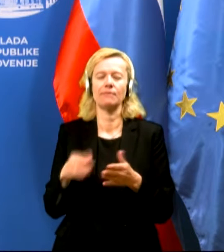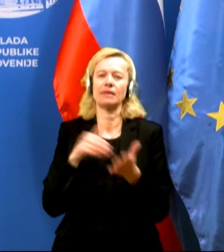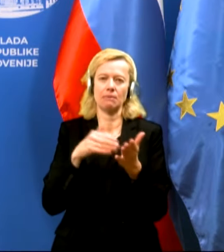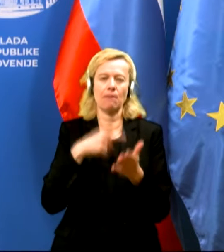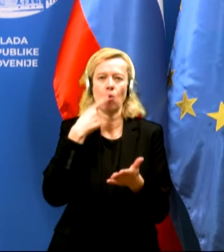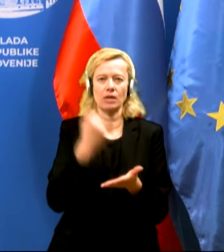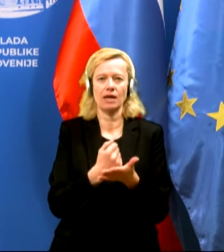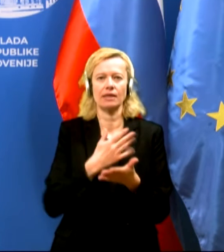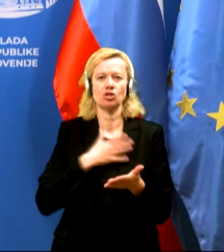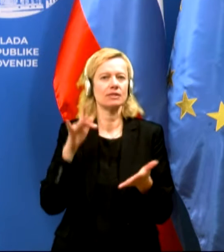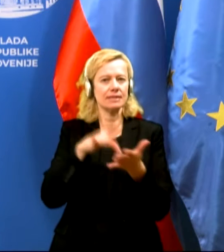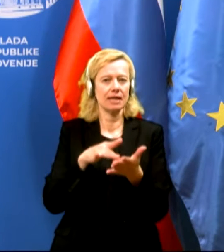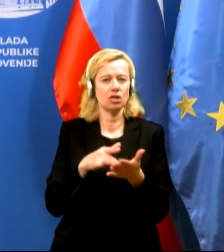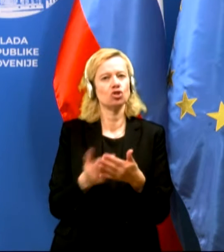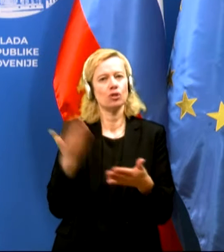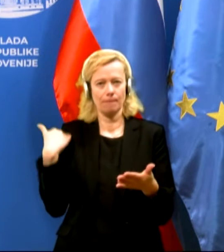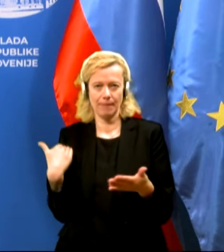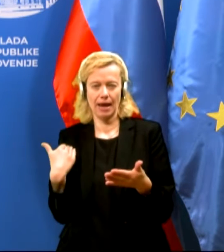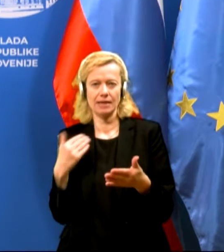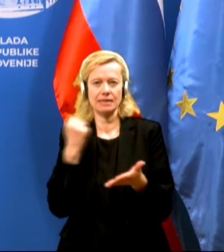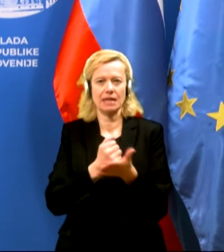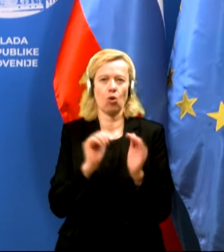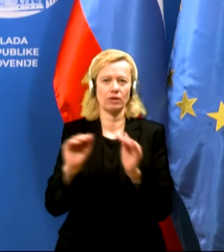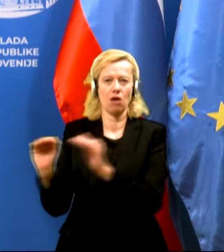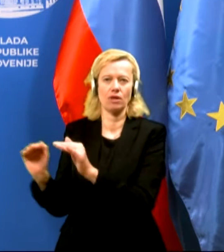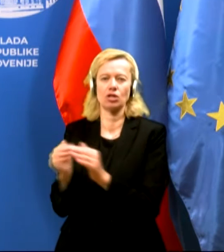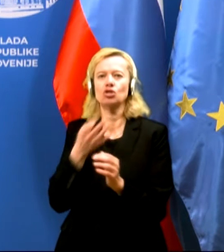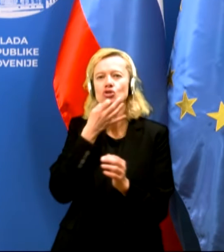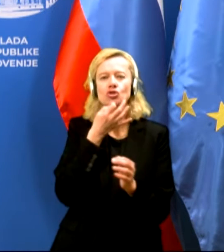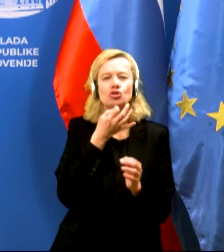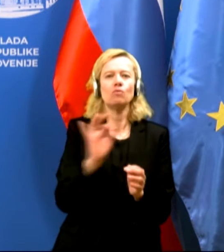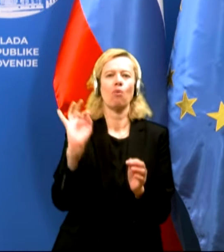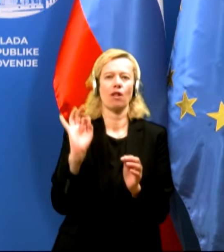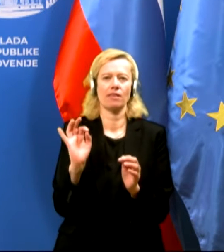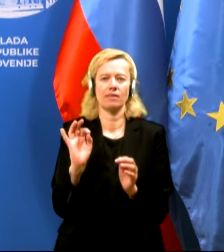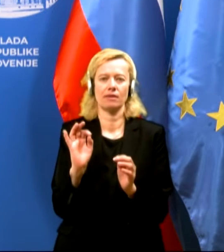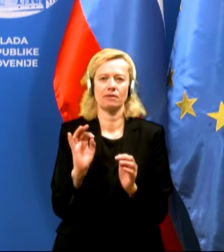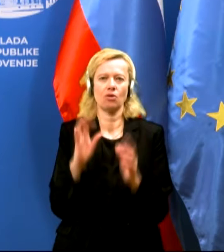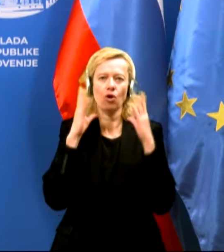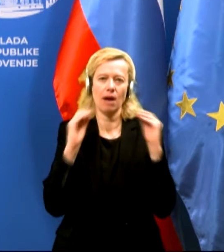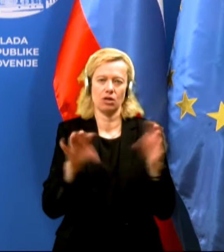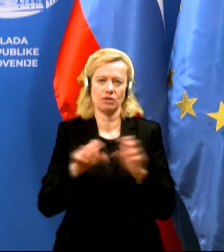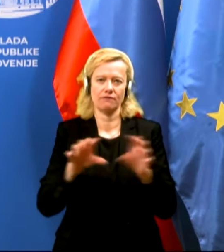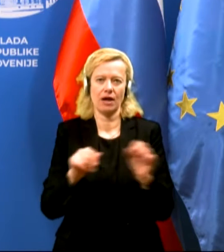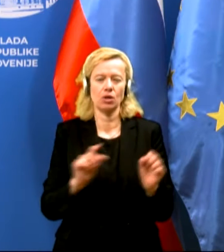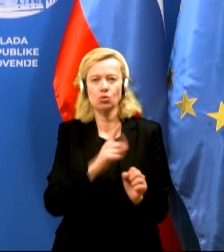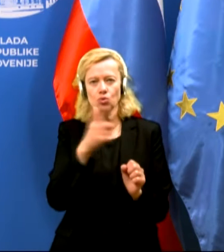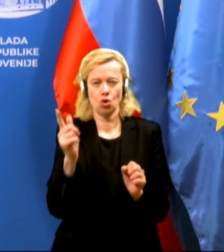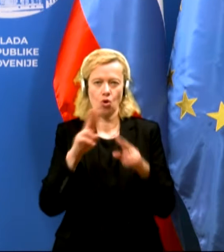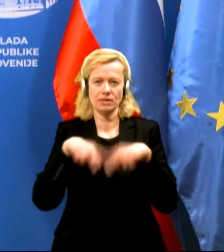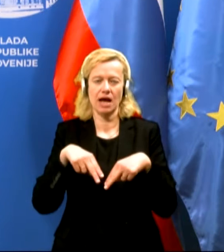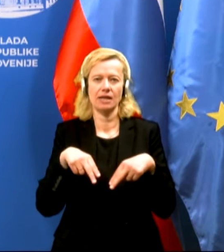da je naš cilj čim prej zagotavljati čim bolj normalno tudi izvajanje ostalih